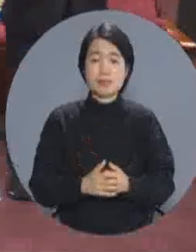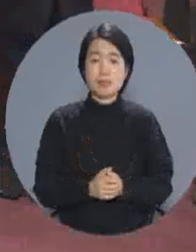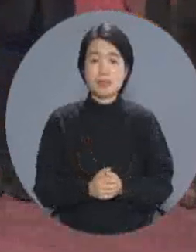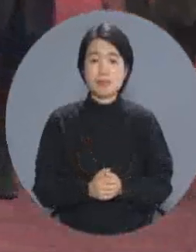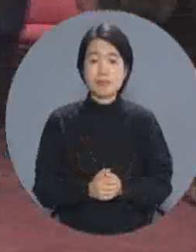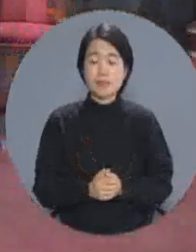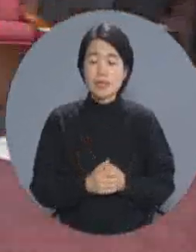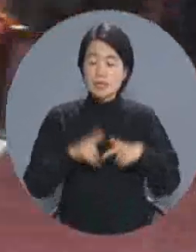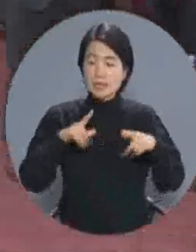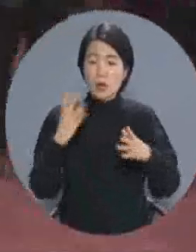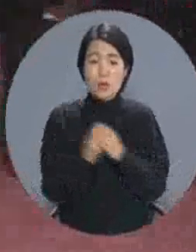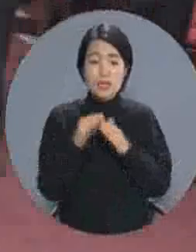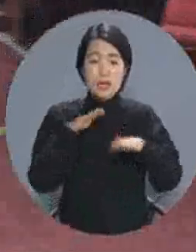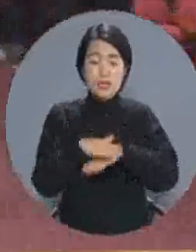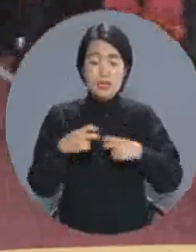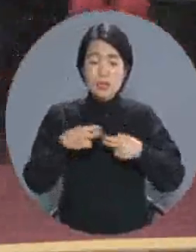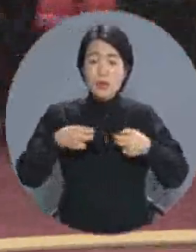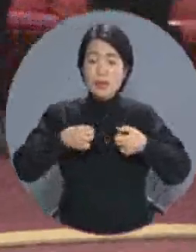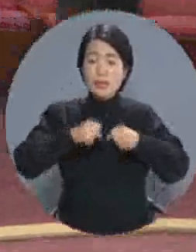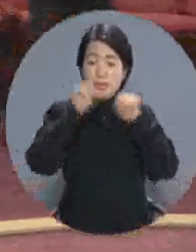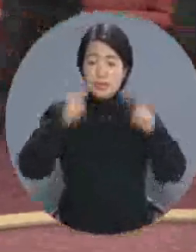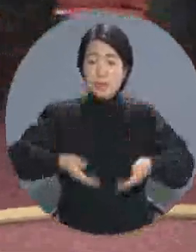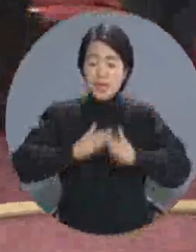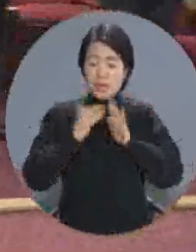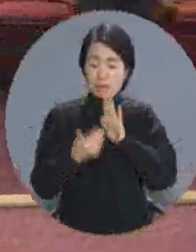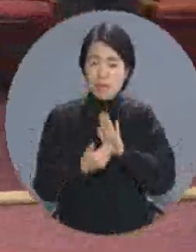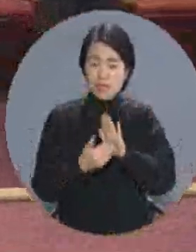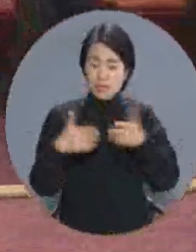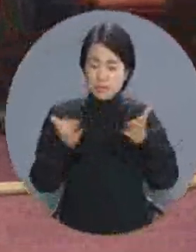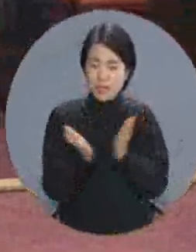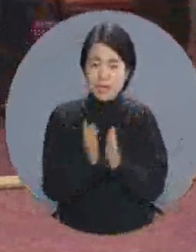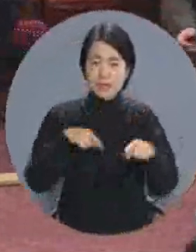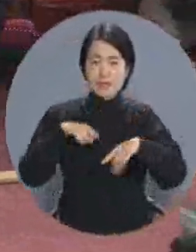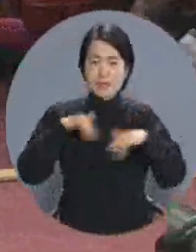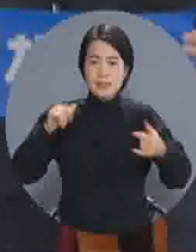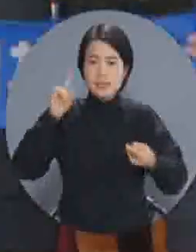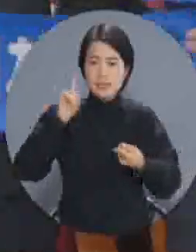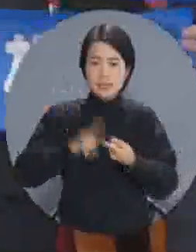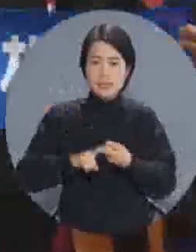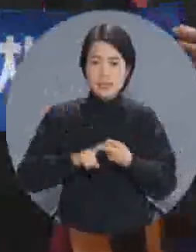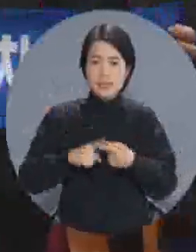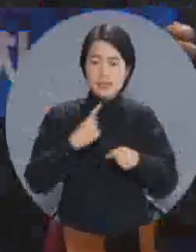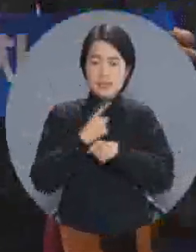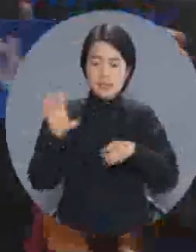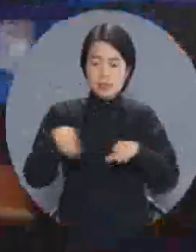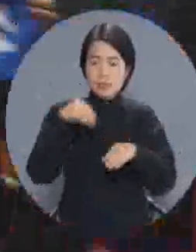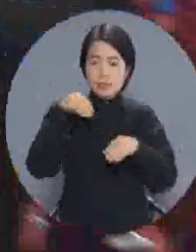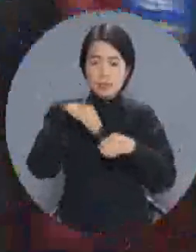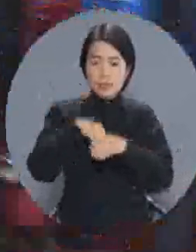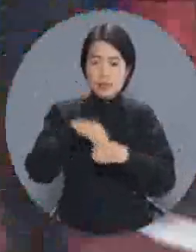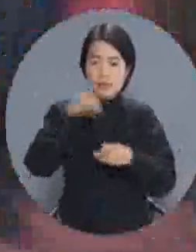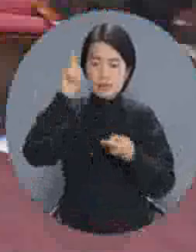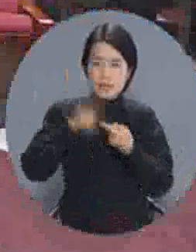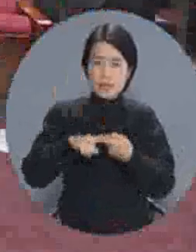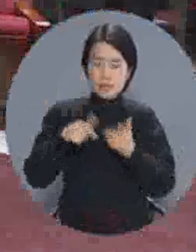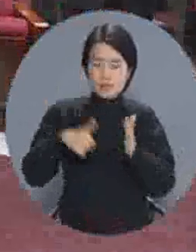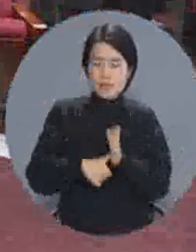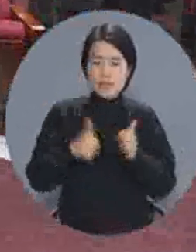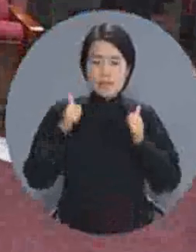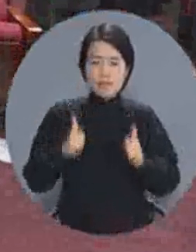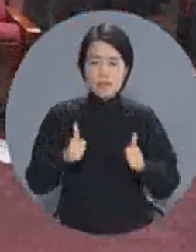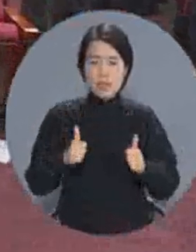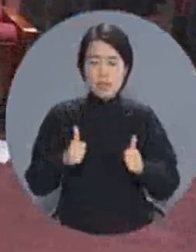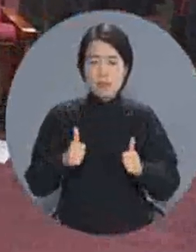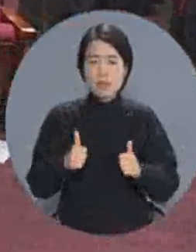또 지역 완결형 의료 체계 구축을 막는 정당과 정치인에 대해서는 내년 총선에서 유권자